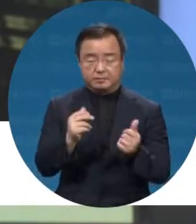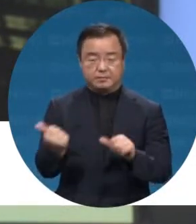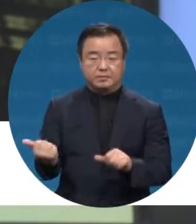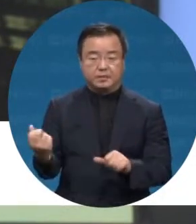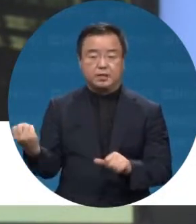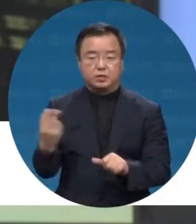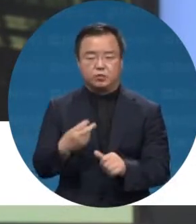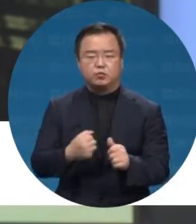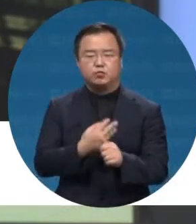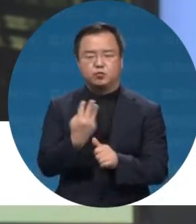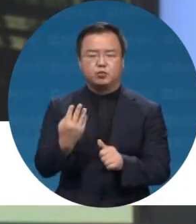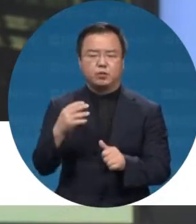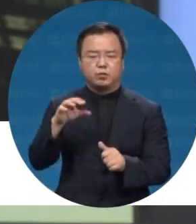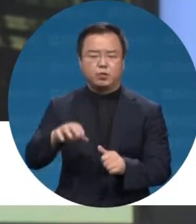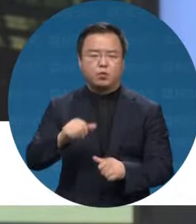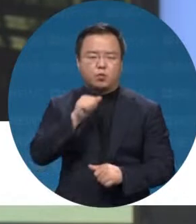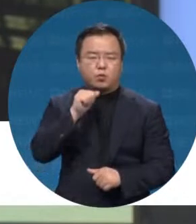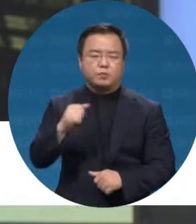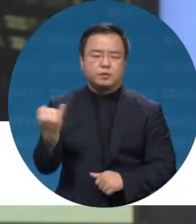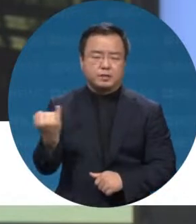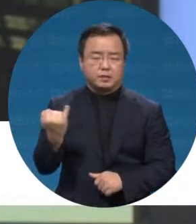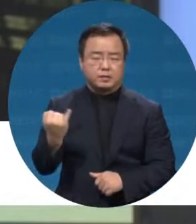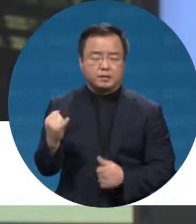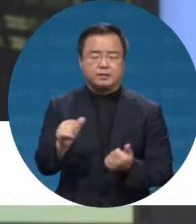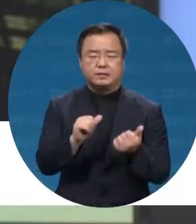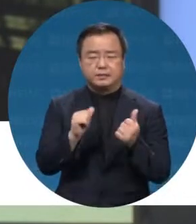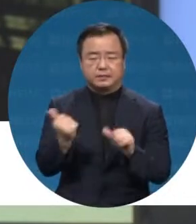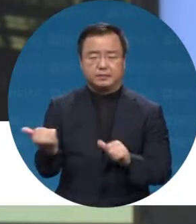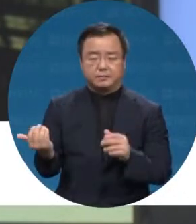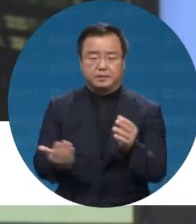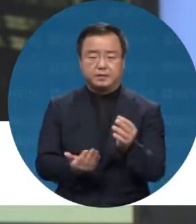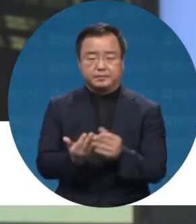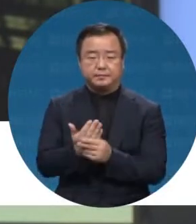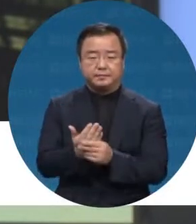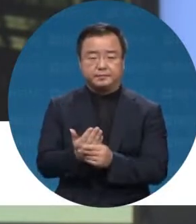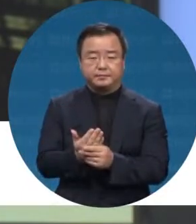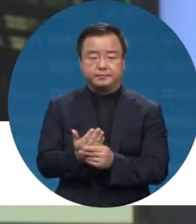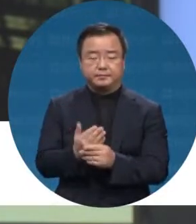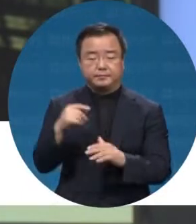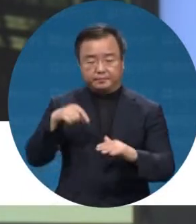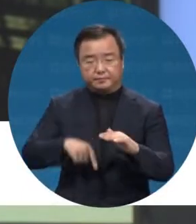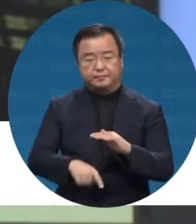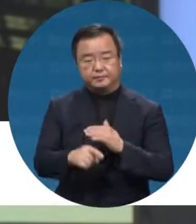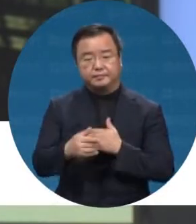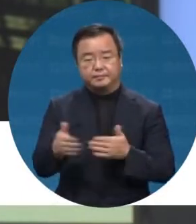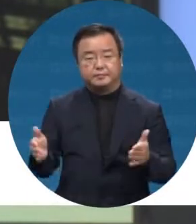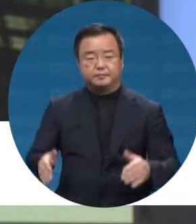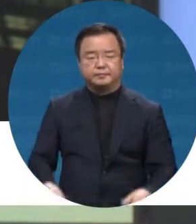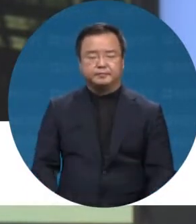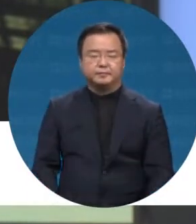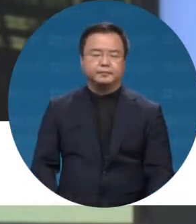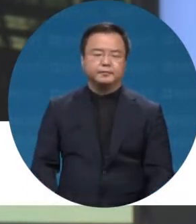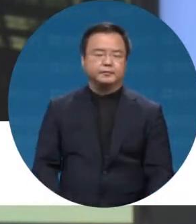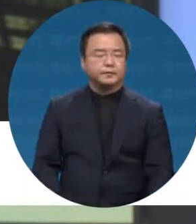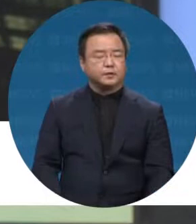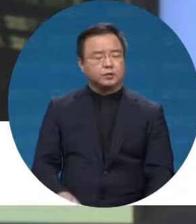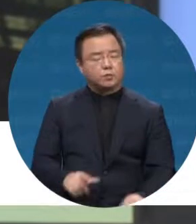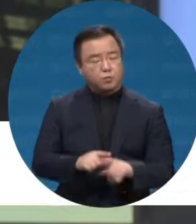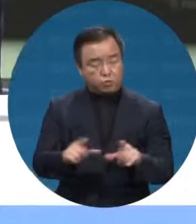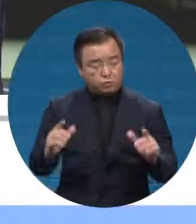그 다음에 동작구에서도 50대 여성이 사망하는 사건이 있었습니다 지하에서네 우리가 집은